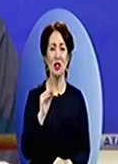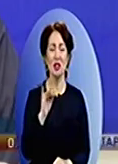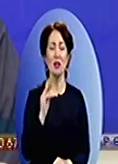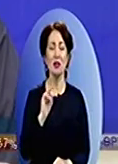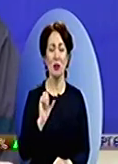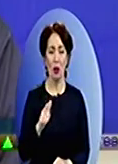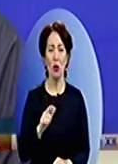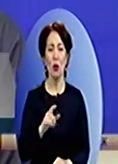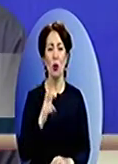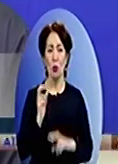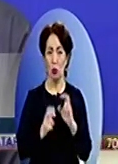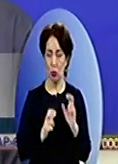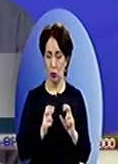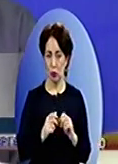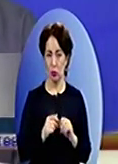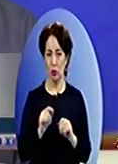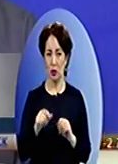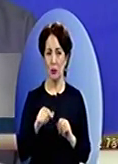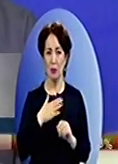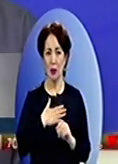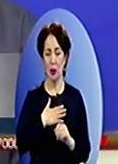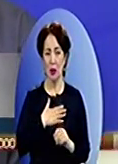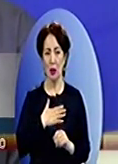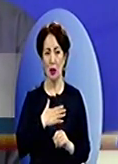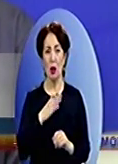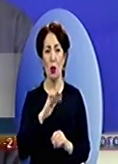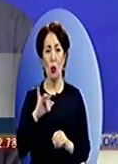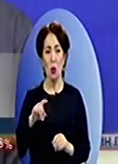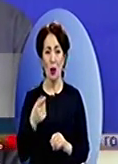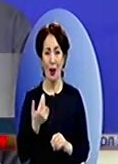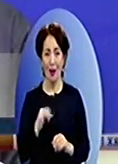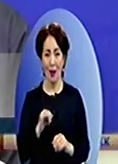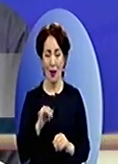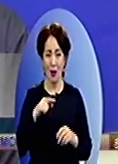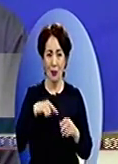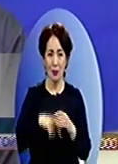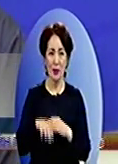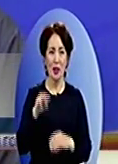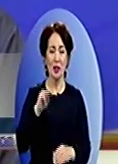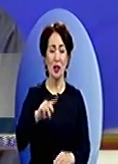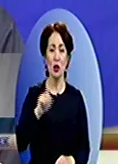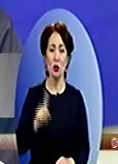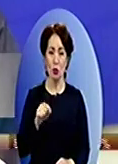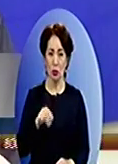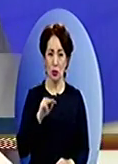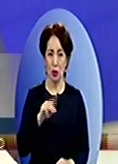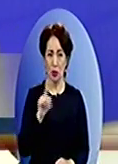чадлаараа ажиллаагүй байна. Аа мэдээж манай уурхай нөгөө тэзүүгүүрөө болохоор